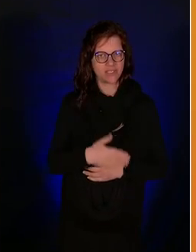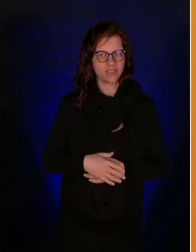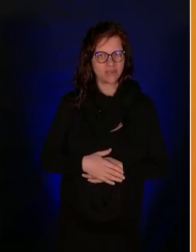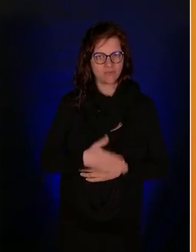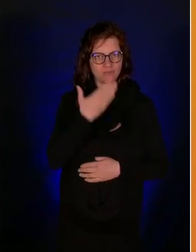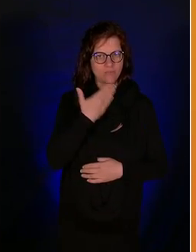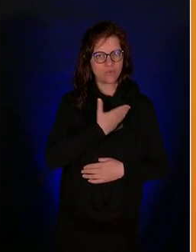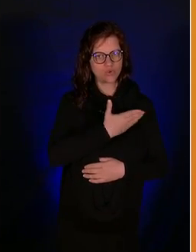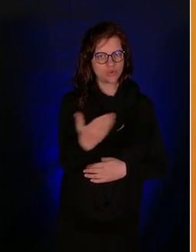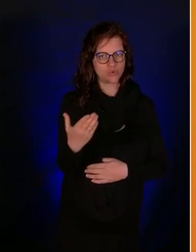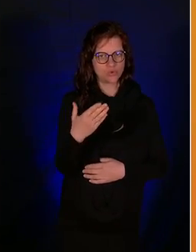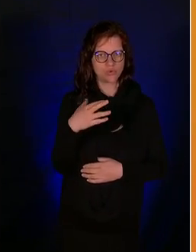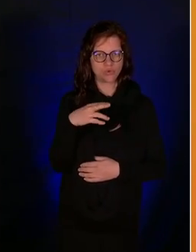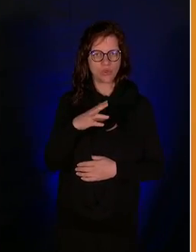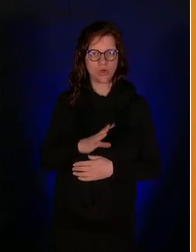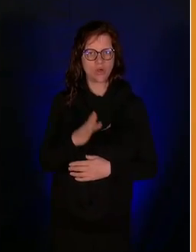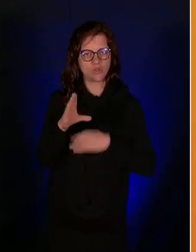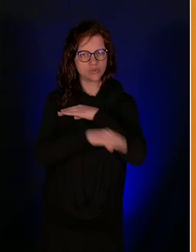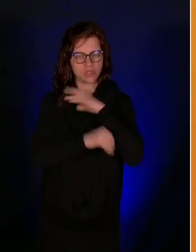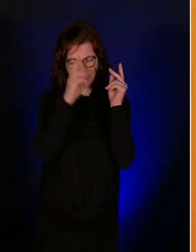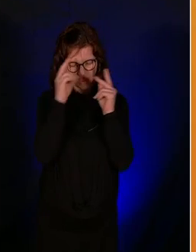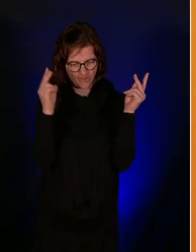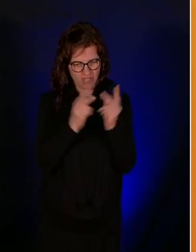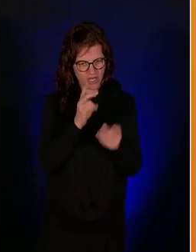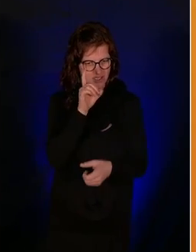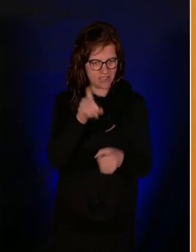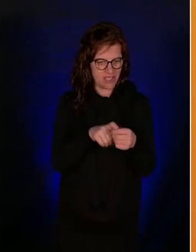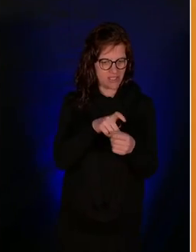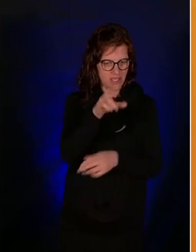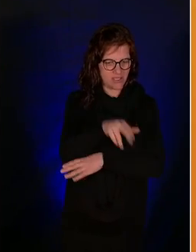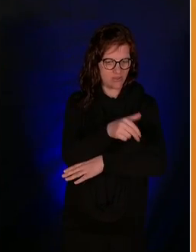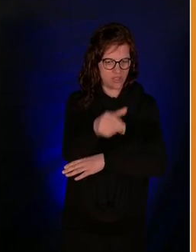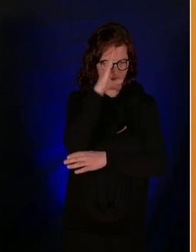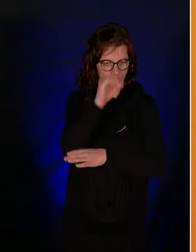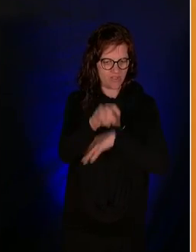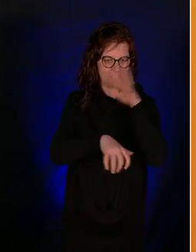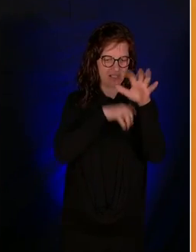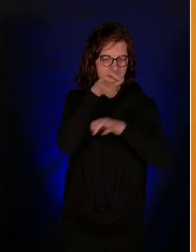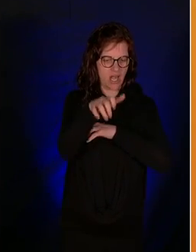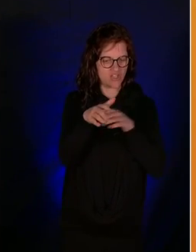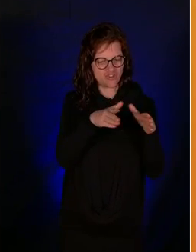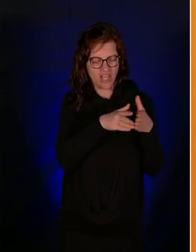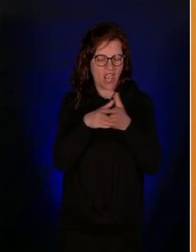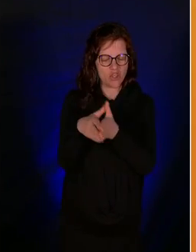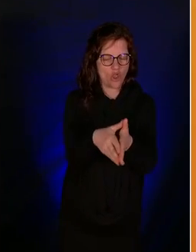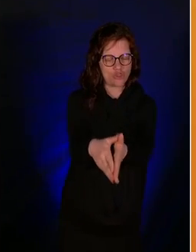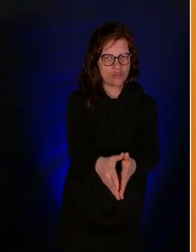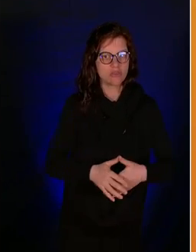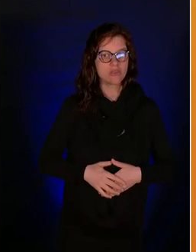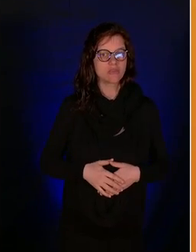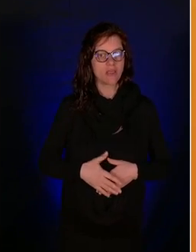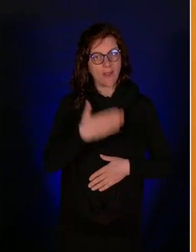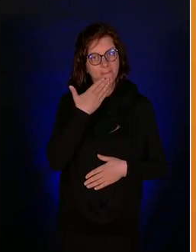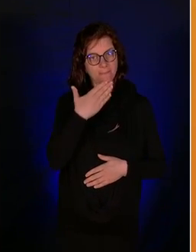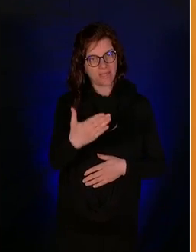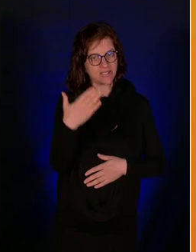Bonjour à toutes et à tous. Nadia Royo, donc secrétaire générale du Syndicat national des professionnels de l'escalade et du canyon. Je remercie